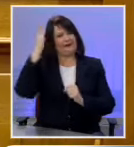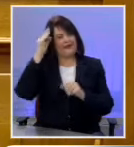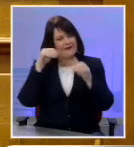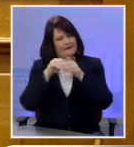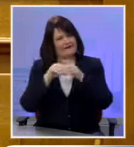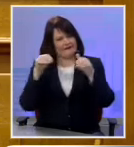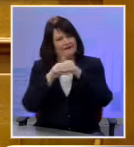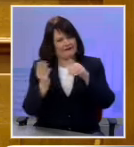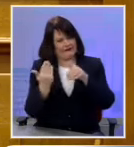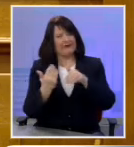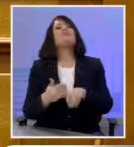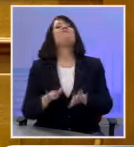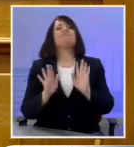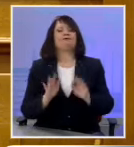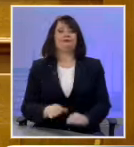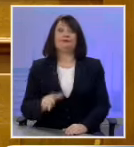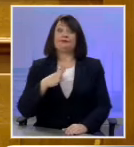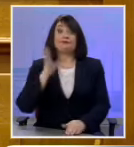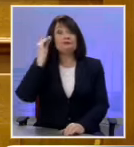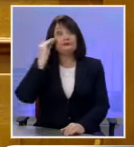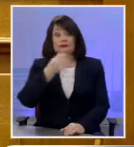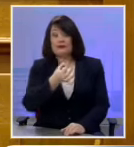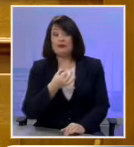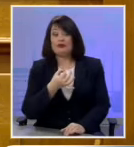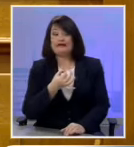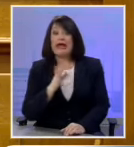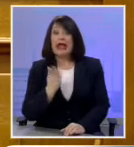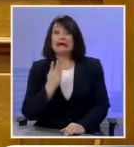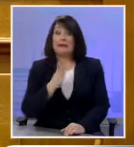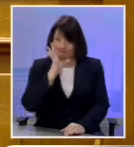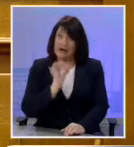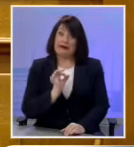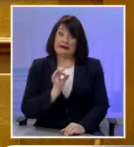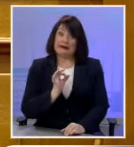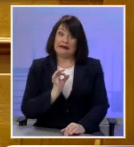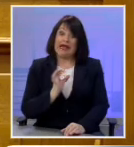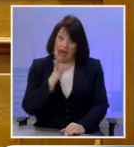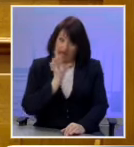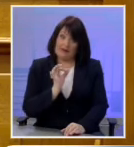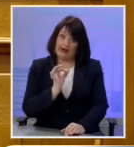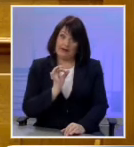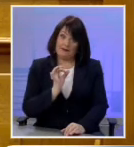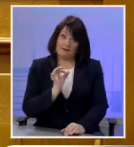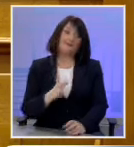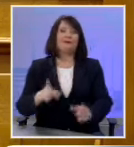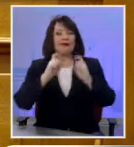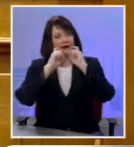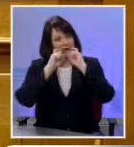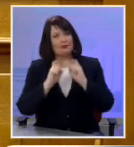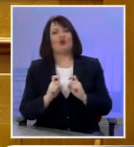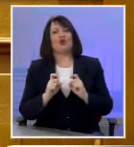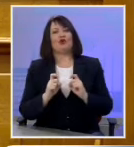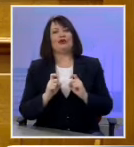κεφαλαίων. Θέλω λοιπόν να μάθω εάν πράγματι είναι αλήθεια ότι υποχρεώνεται